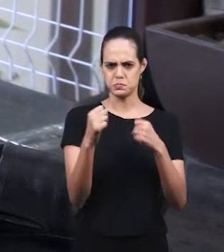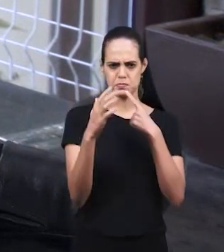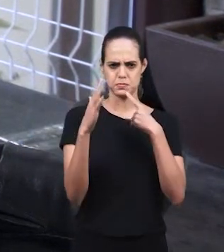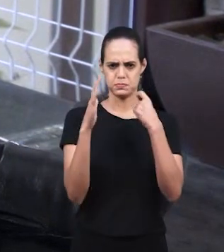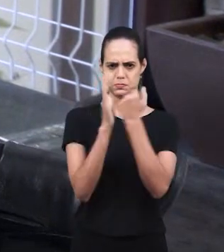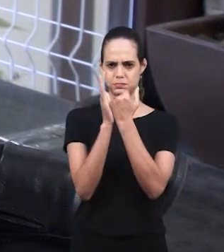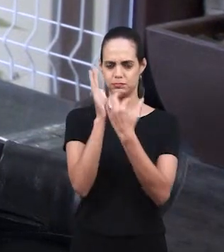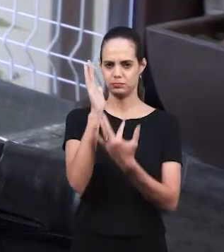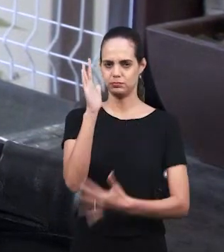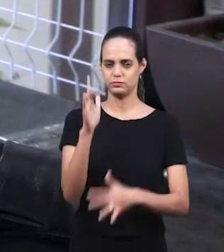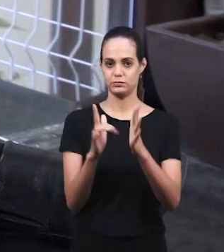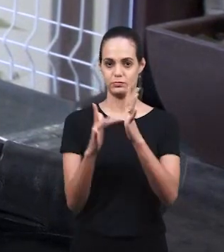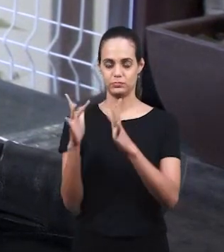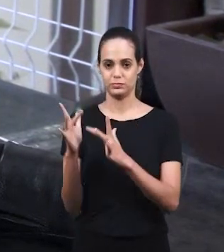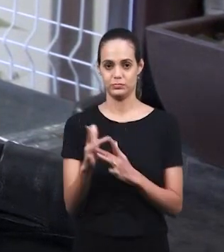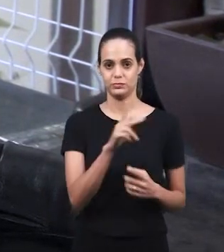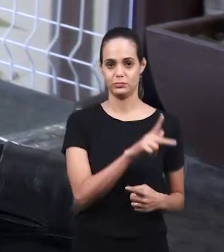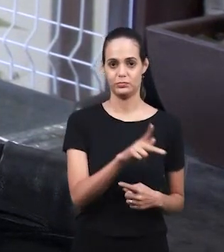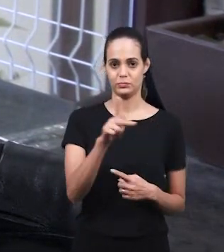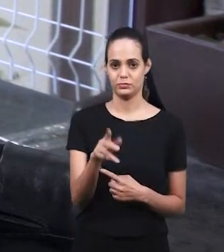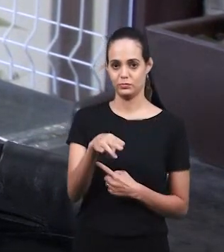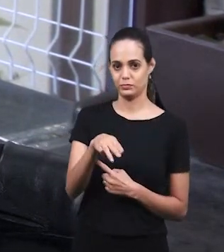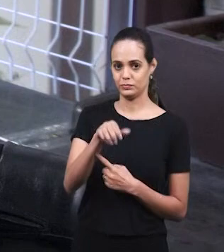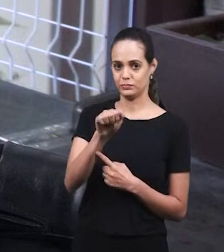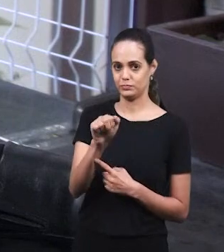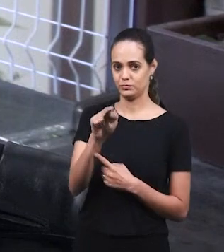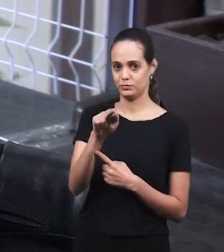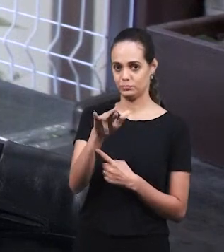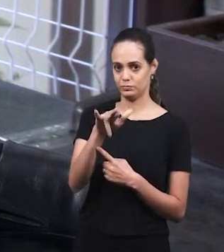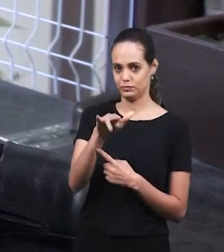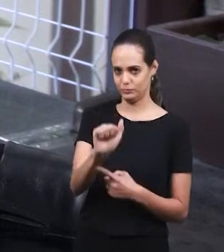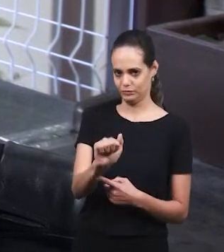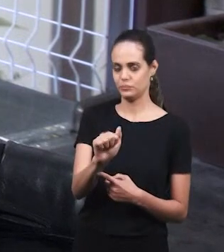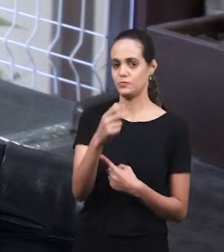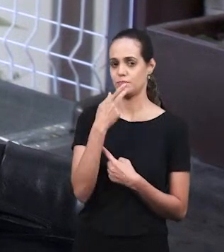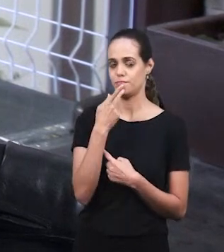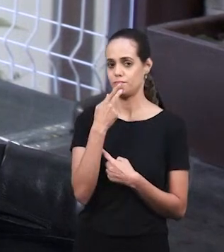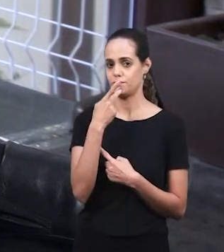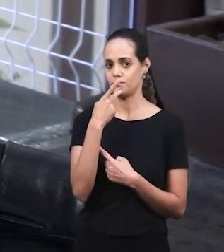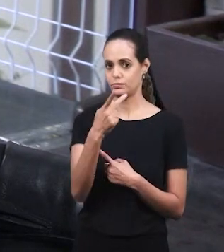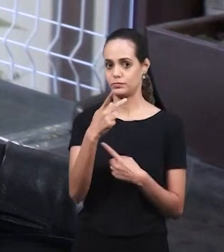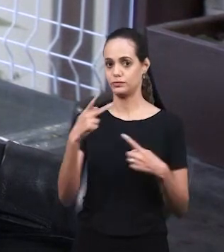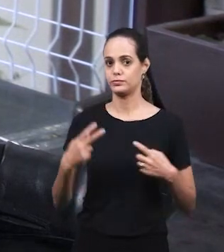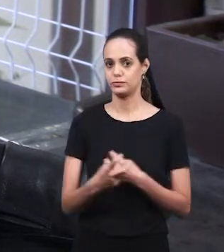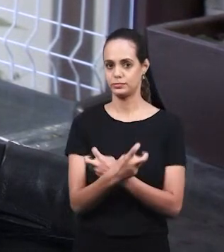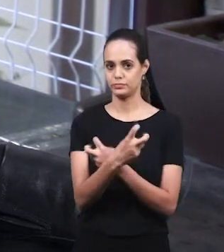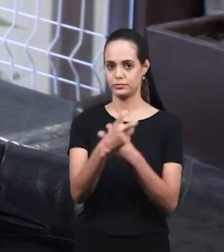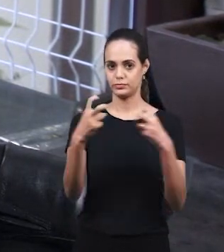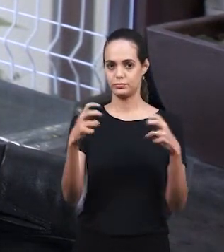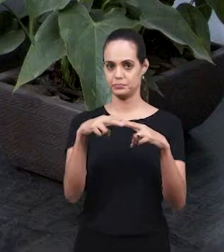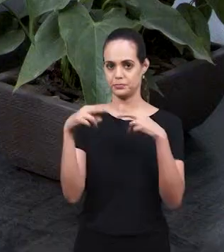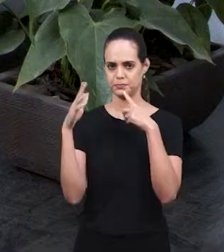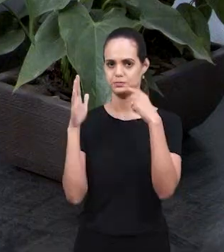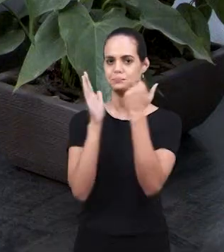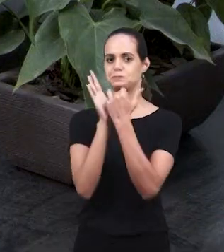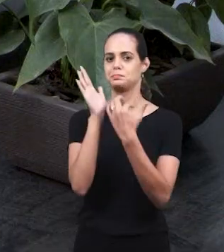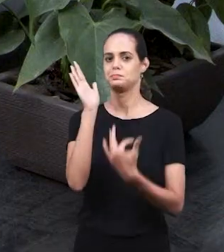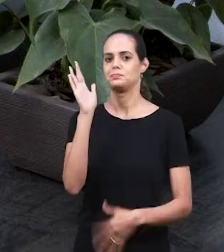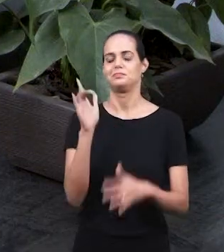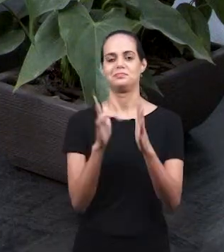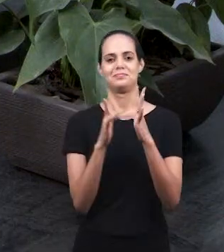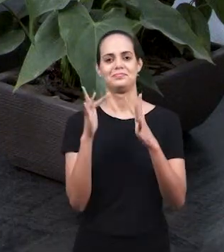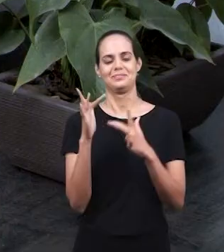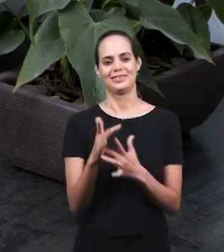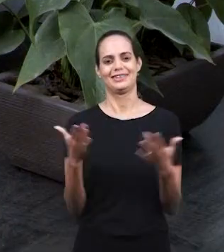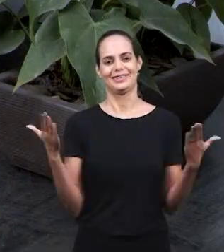adolescents, dans la thématique Le pouvoir du sang de Jésus, la professeure Maria Paula Dalla va nous parler sur la prière par le sang de Jésus,